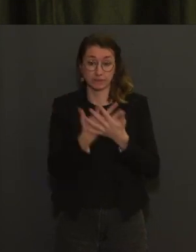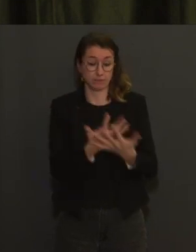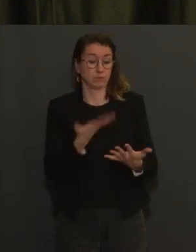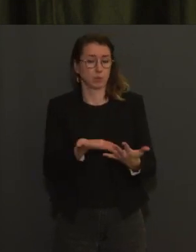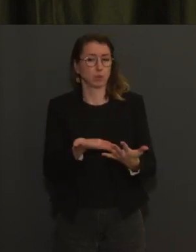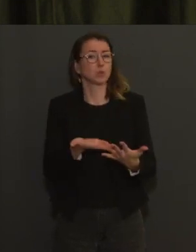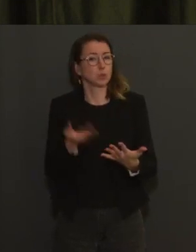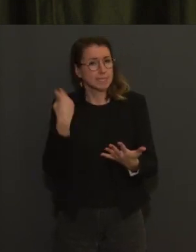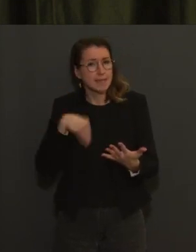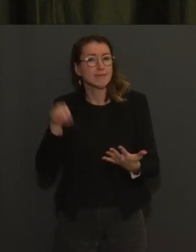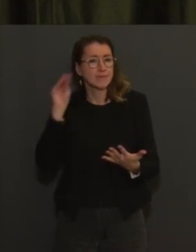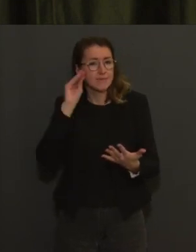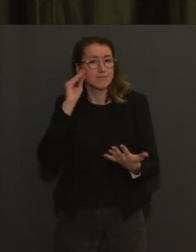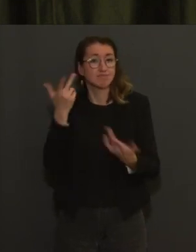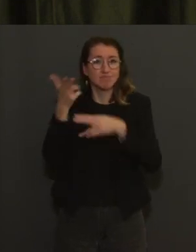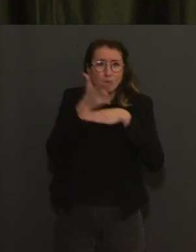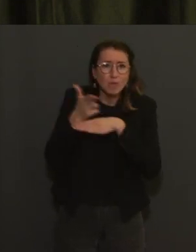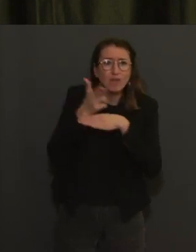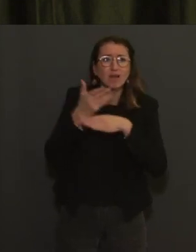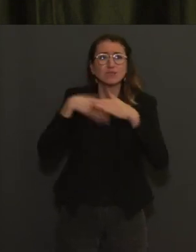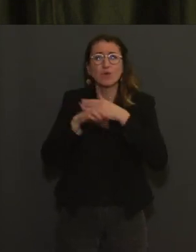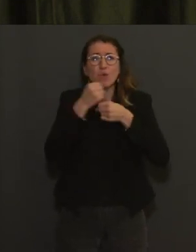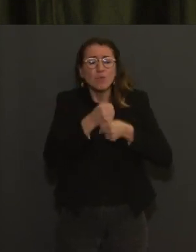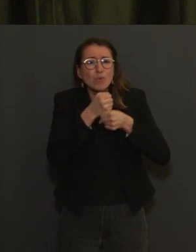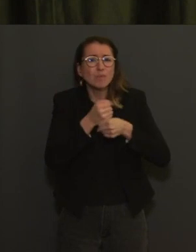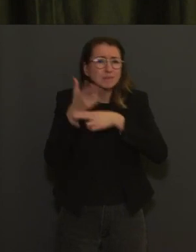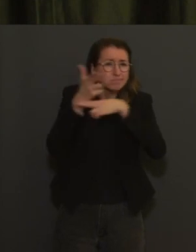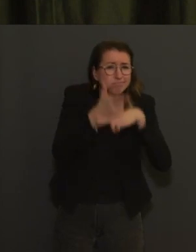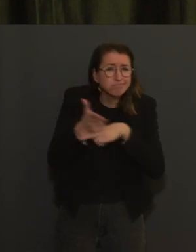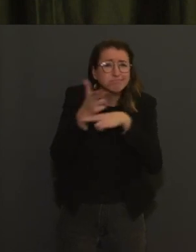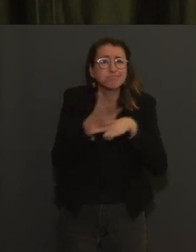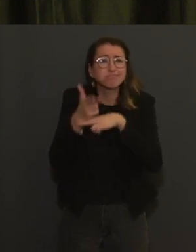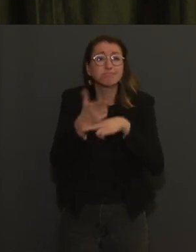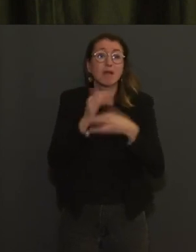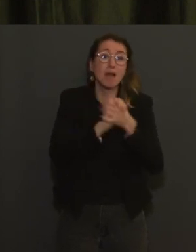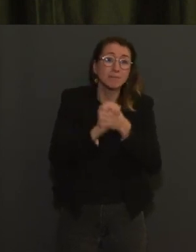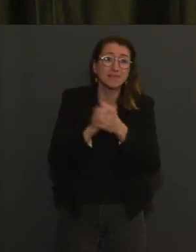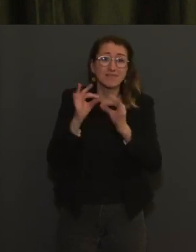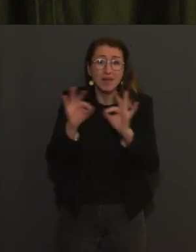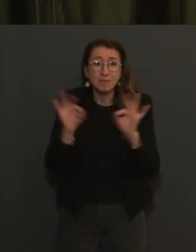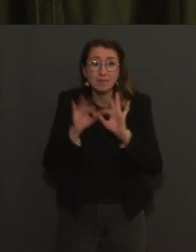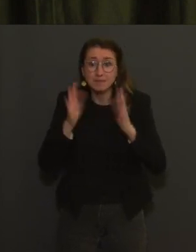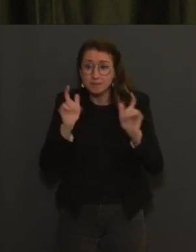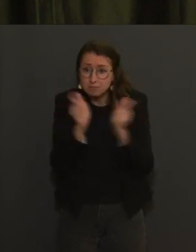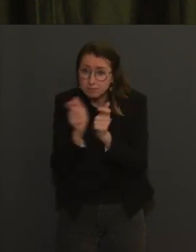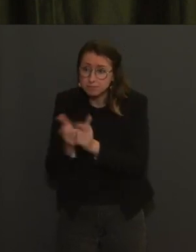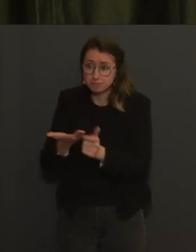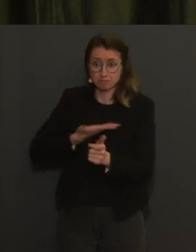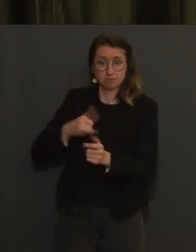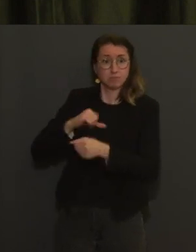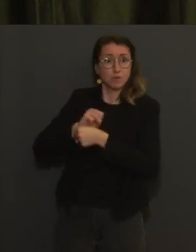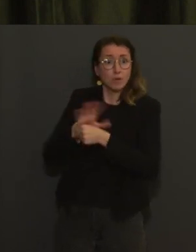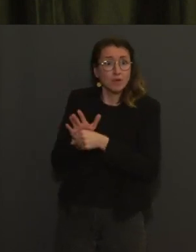soins, amis ou membres de la famille contaminés. On pourrait penser qu'il est désormais clair pour tout le monde que la situation